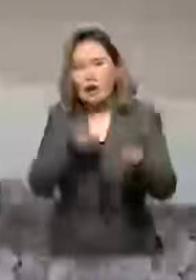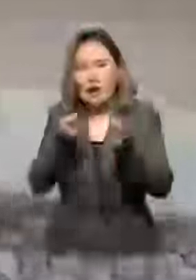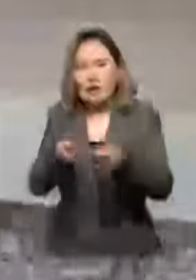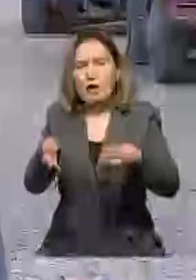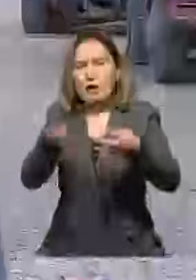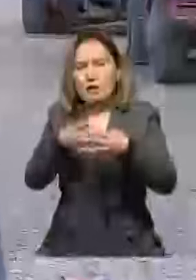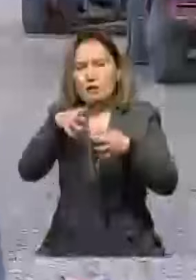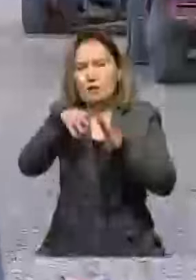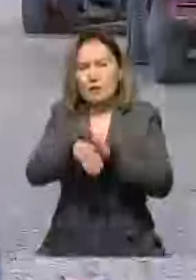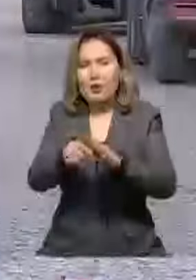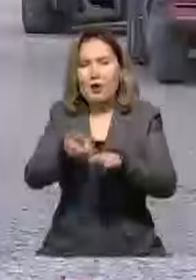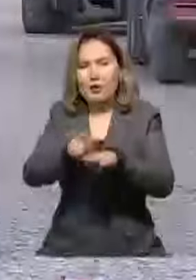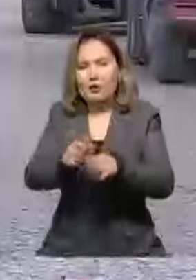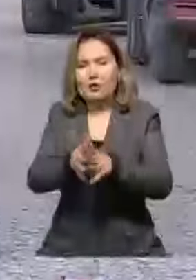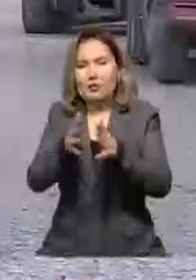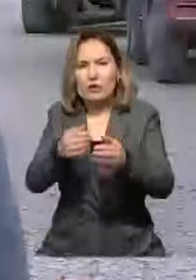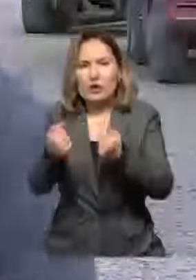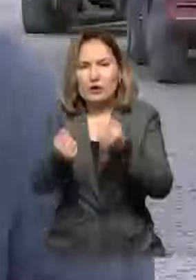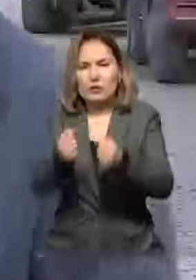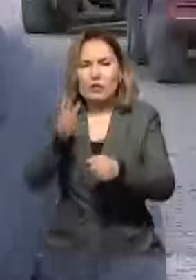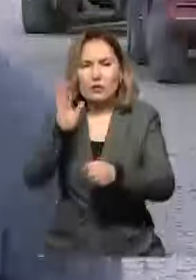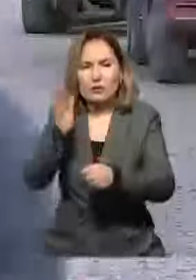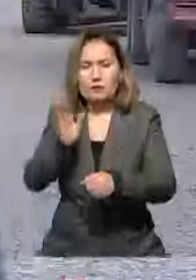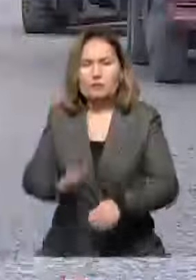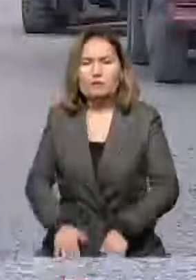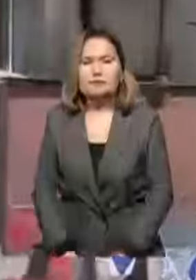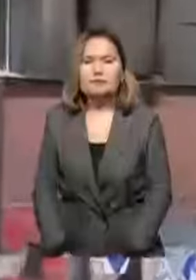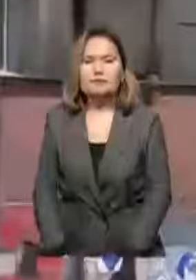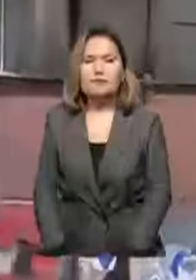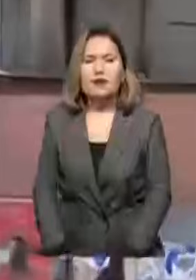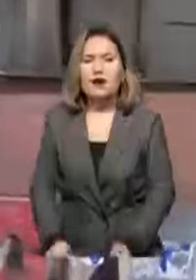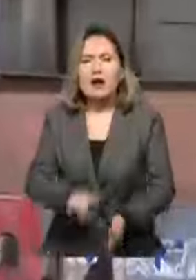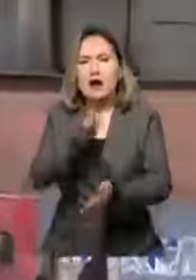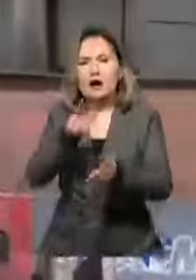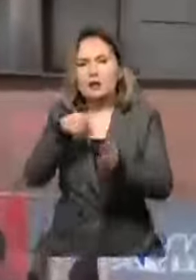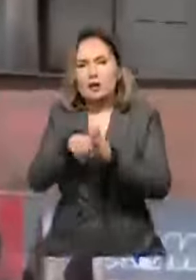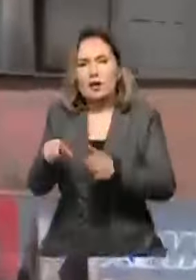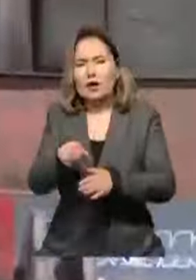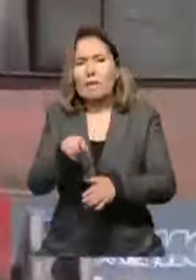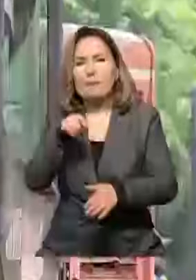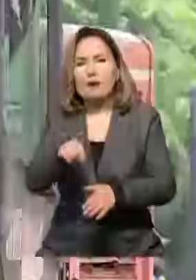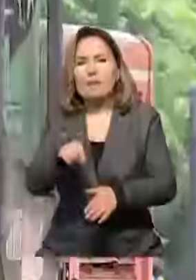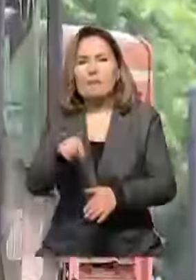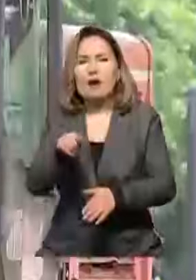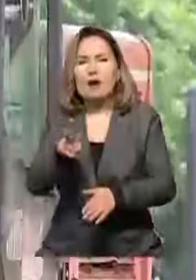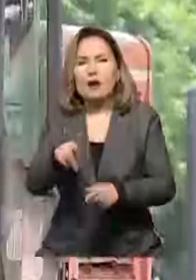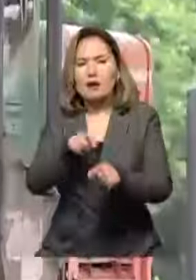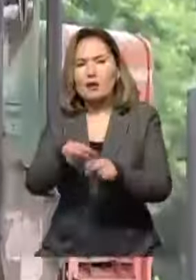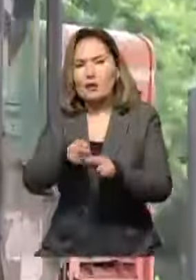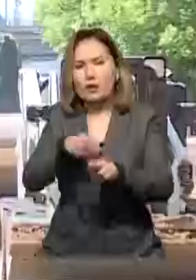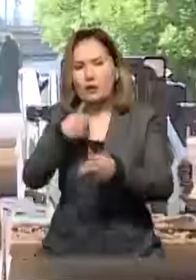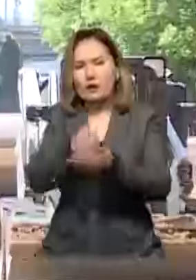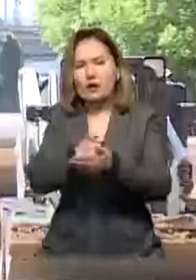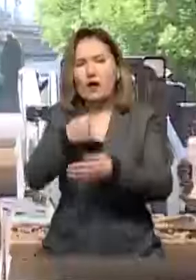қосып отырмыз. Пайдасын көреміз деп сондай жоспар қойып отырмыз. Қала ішіндегі жолдардың жалпы ұзындығы 1000 шақырымға жуықтайды. Биыл